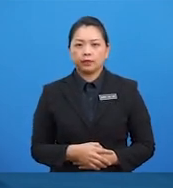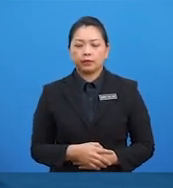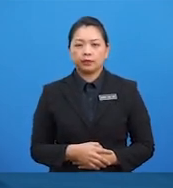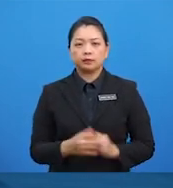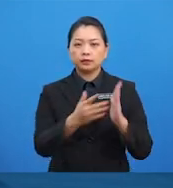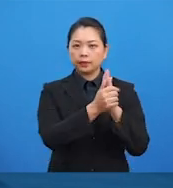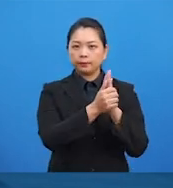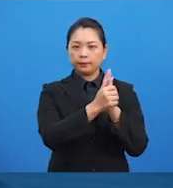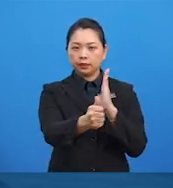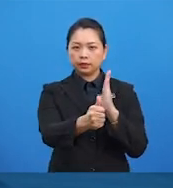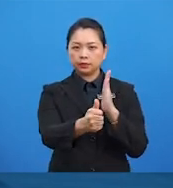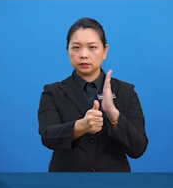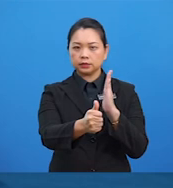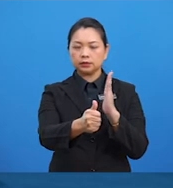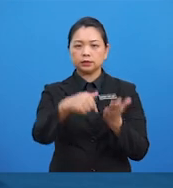Kemahiran ini